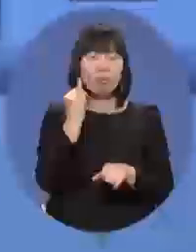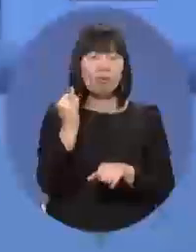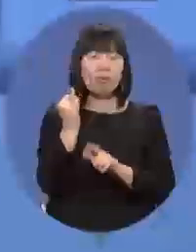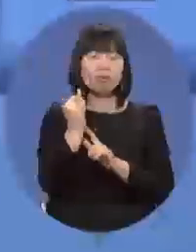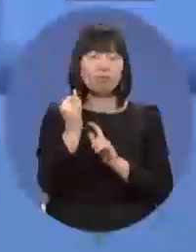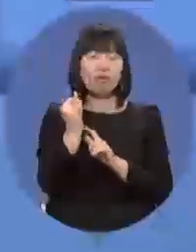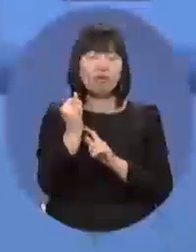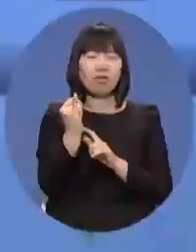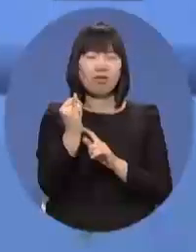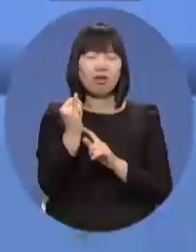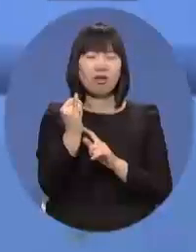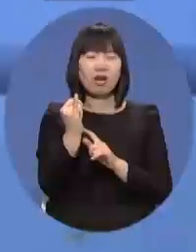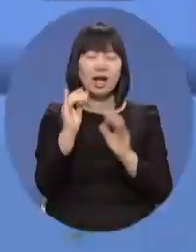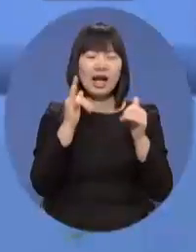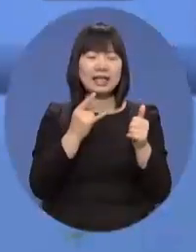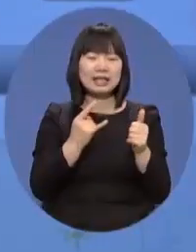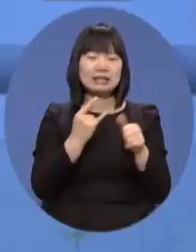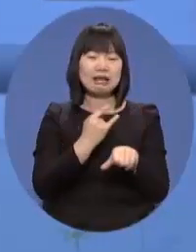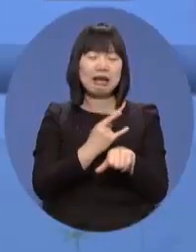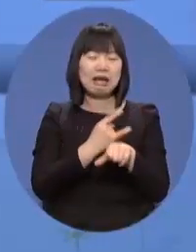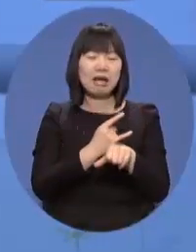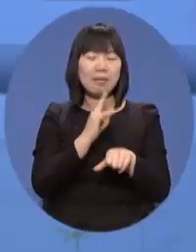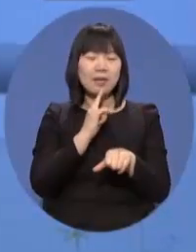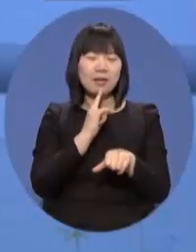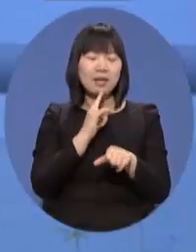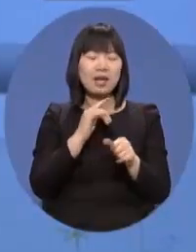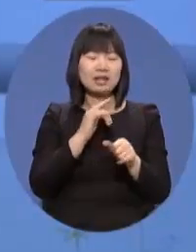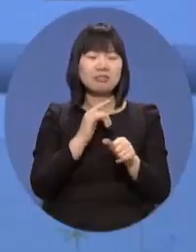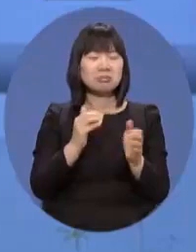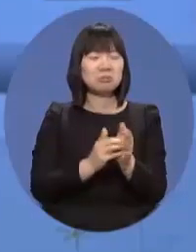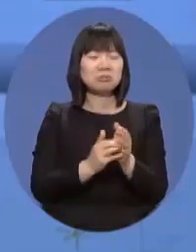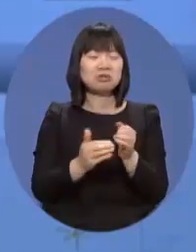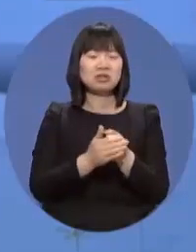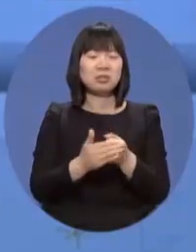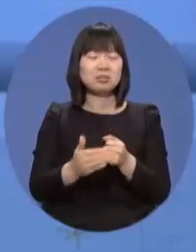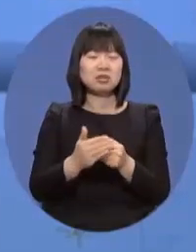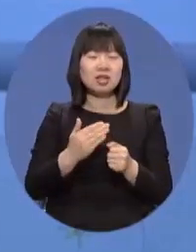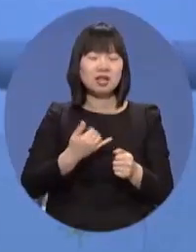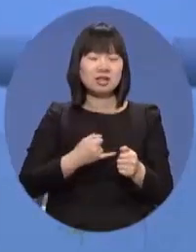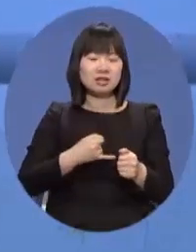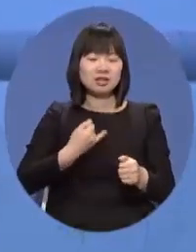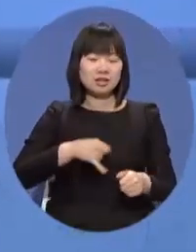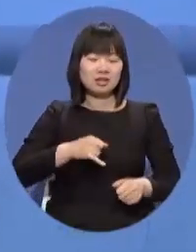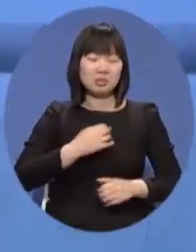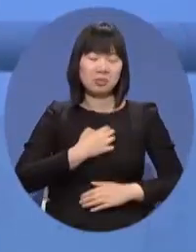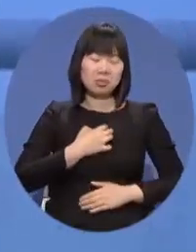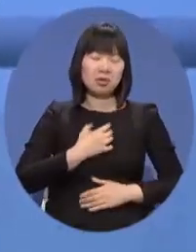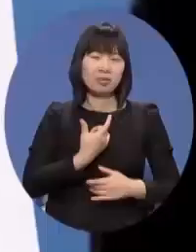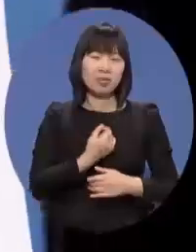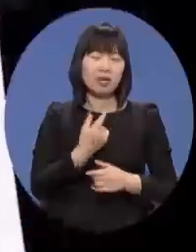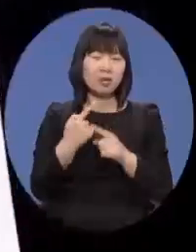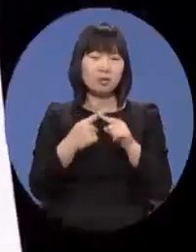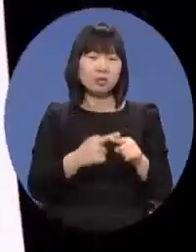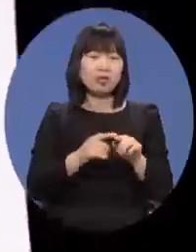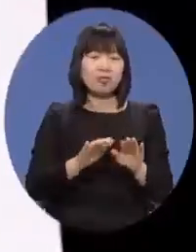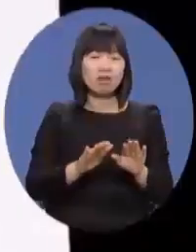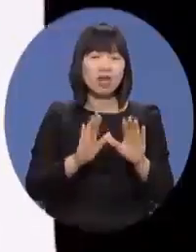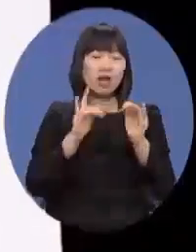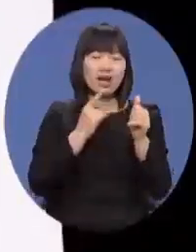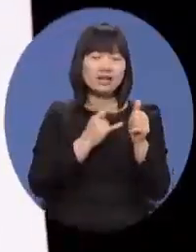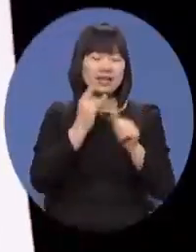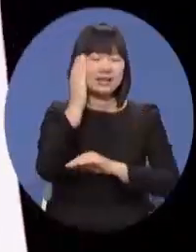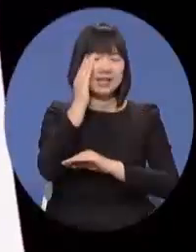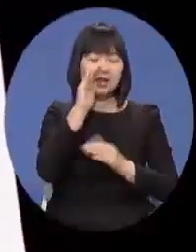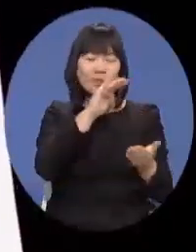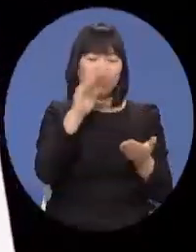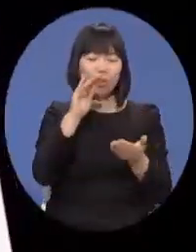엄마는 이제 엄마가 이제 아이에게 해야 할 말만 하시니까 아이가 좀 속상해하는 것 같았거든요. 그러니까 무조건 이제 아이의